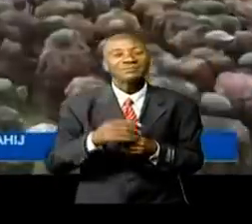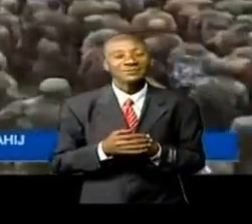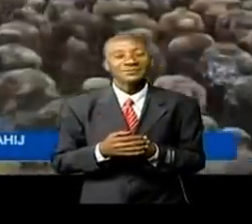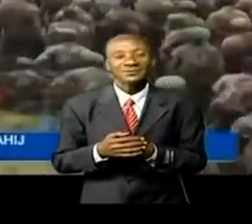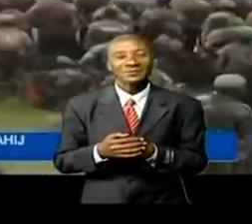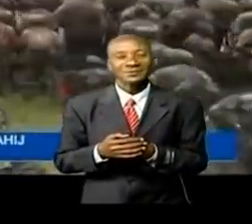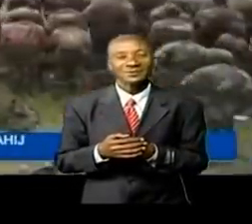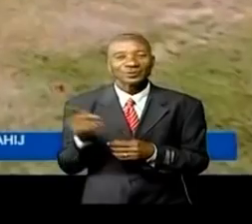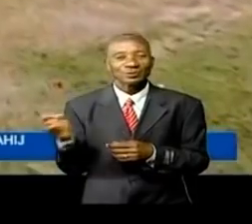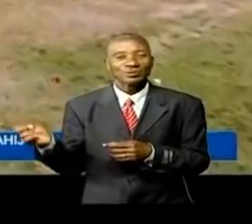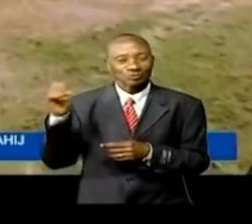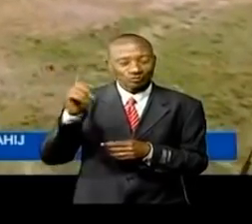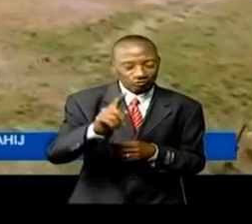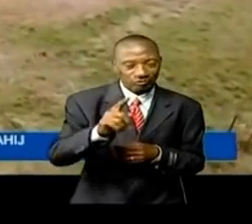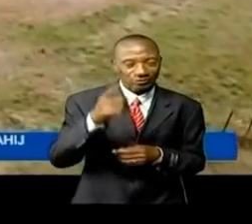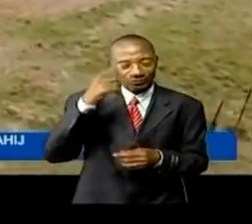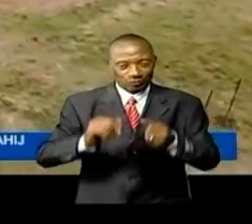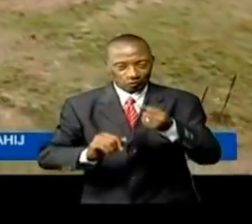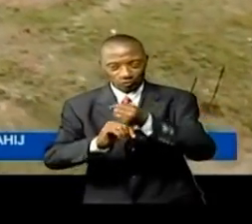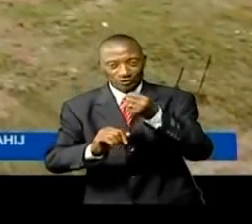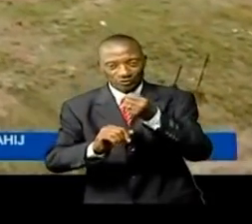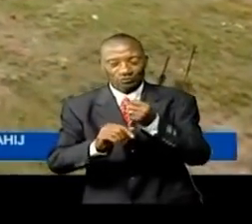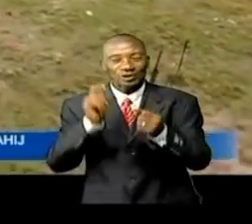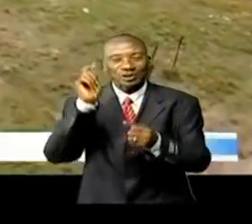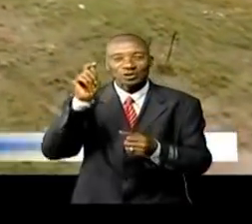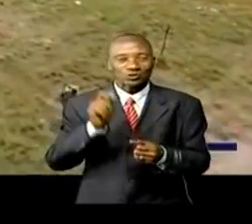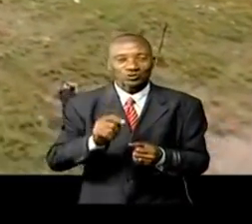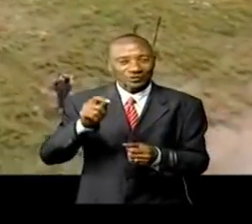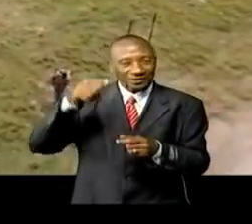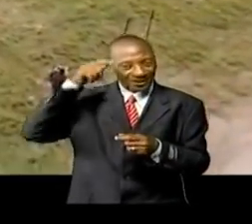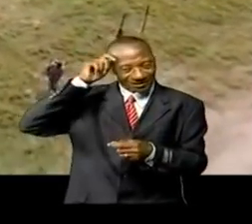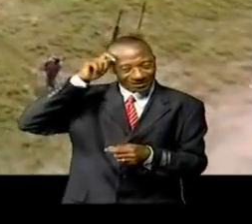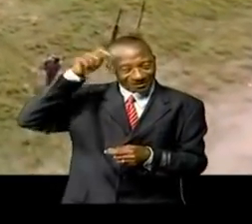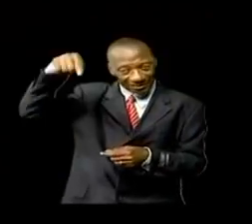pacifier ainsi cette partie de la République.